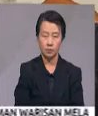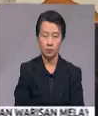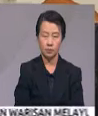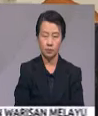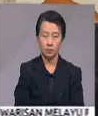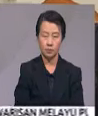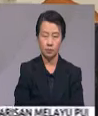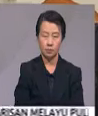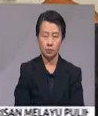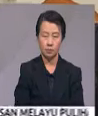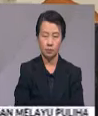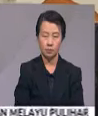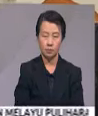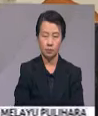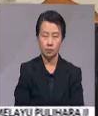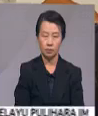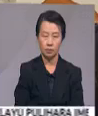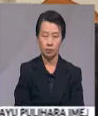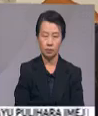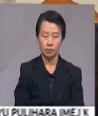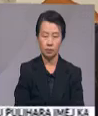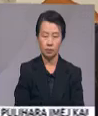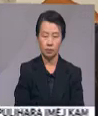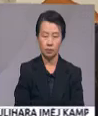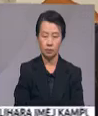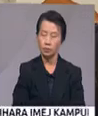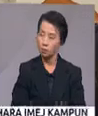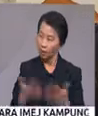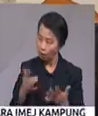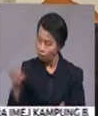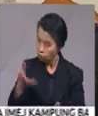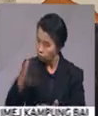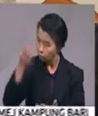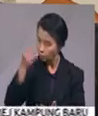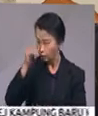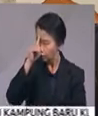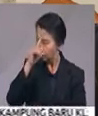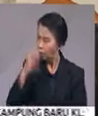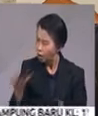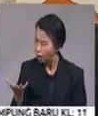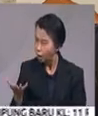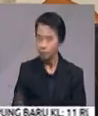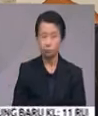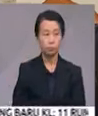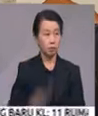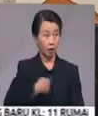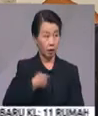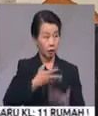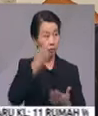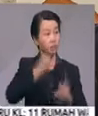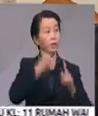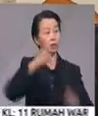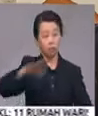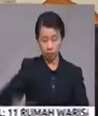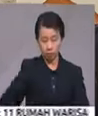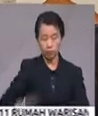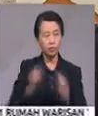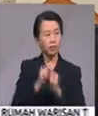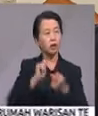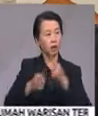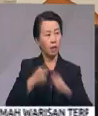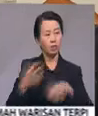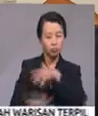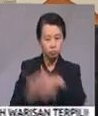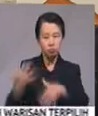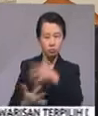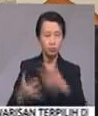ஸோ அவங்கள்ட்ட பேசலாம், பழகலாம். அதனால்தான் பகிமான ஜூபி பிளாஜா பாசு தமிழ். Saya belajar bahasa Tamil ni daripada kecil. Aha. Dengan kawan saya, time saya